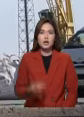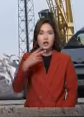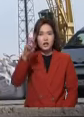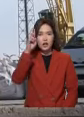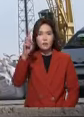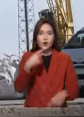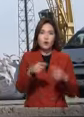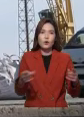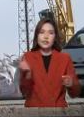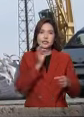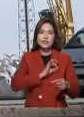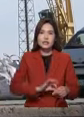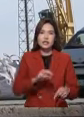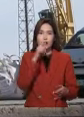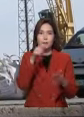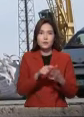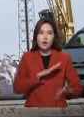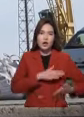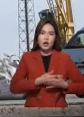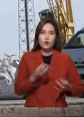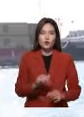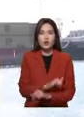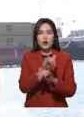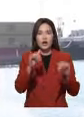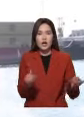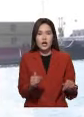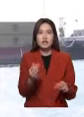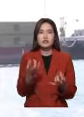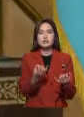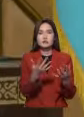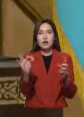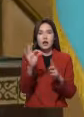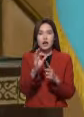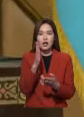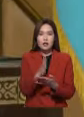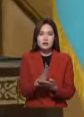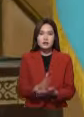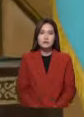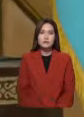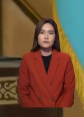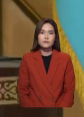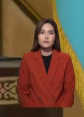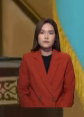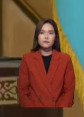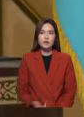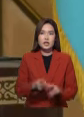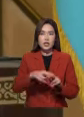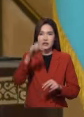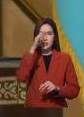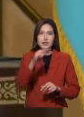өзара тиімді және тең құқылы ынтымақтастығын одан әрі нығайтуға да ықпал етеді деп күтіліп отыр. Бұл ерекшеліктер қазақстандық аудиторлар